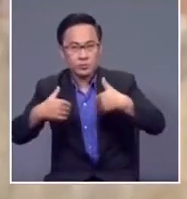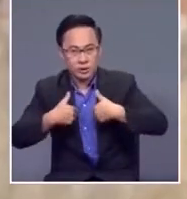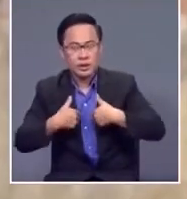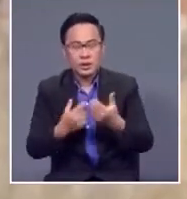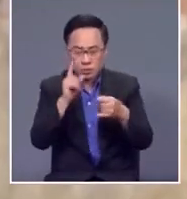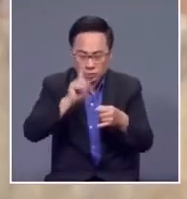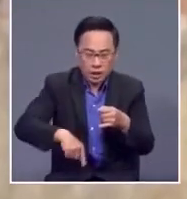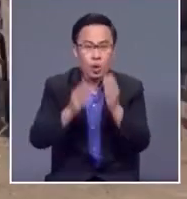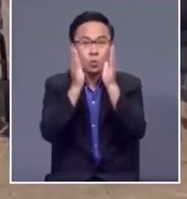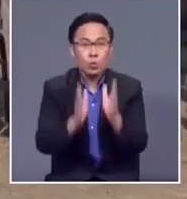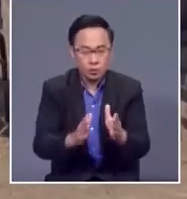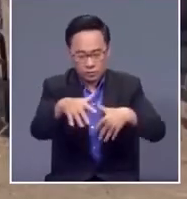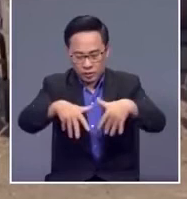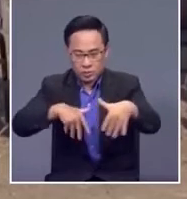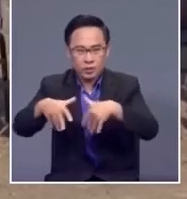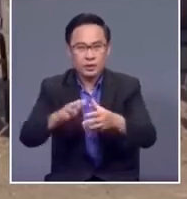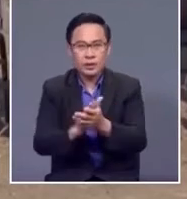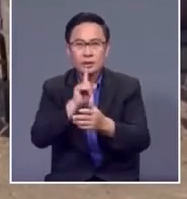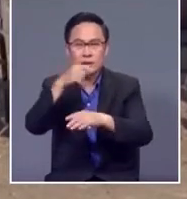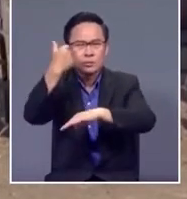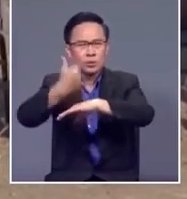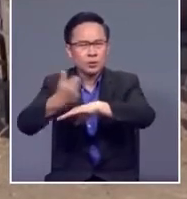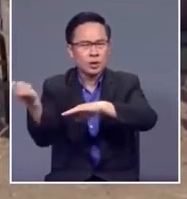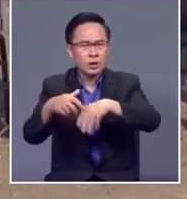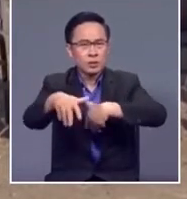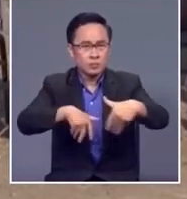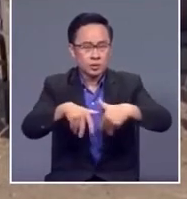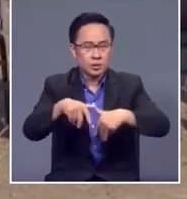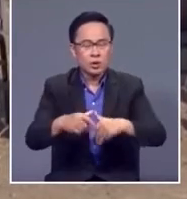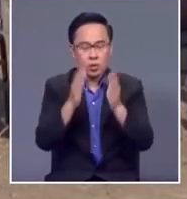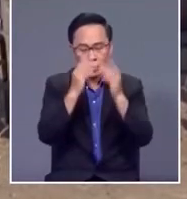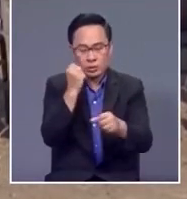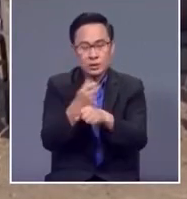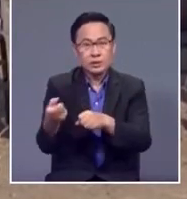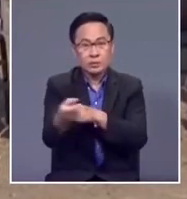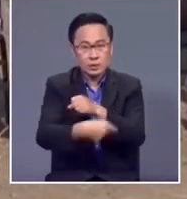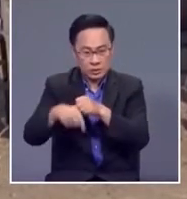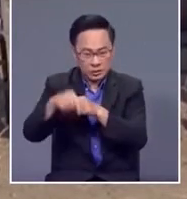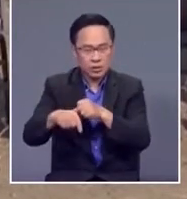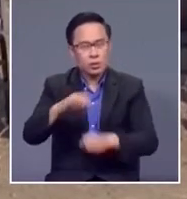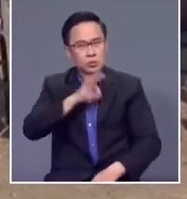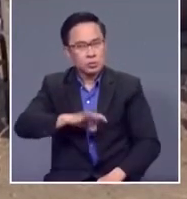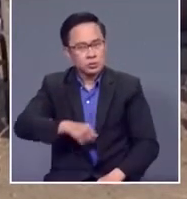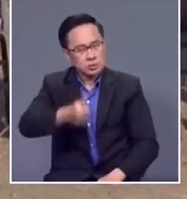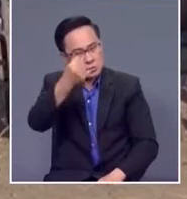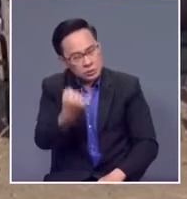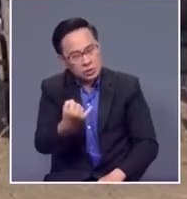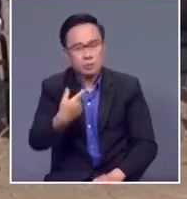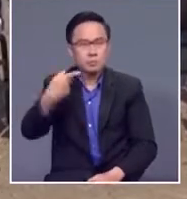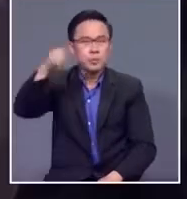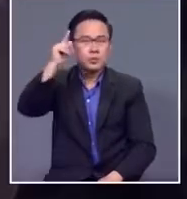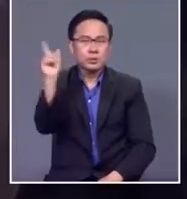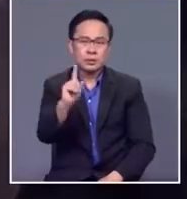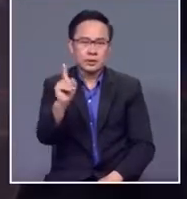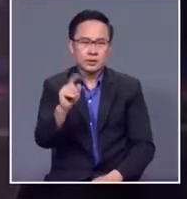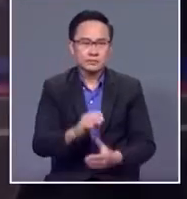าชนนะคะเรียนถามท่านกำนันนะคะว่าพี่น้องเกษตรกรผลตอบรับเป็นยังไงครับประโยชน์ที่ได้รับค่ะ ครับสำหรับพี่น้องเกษ